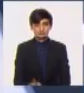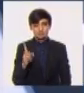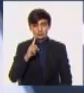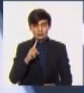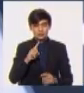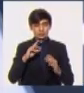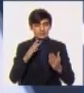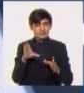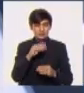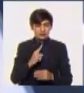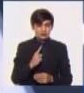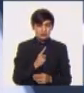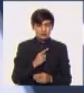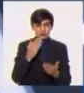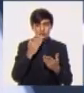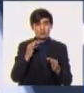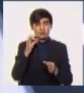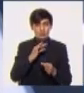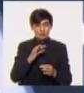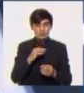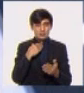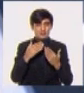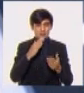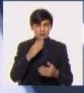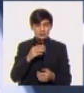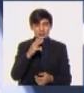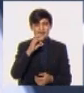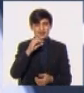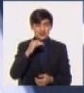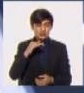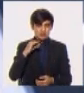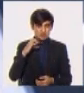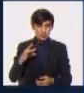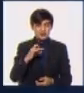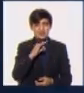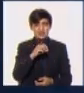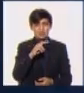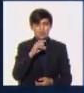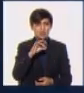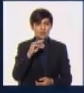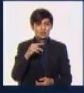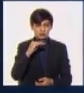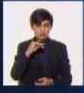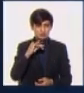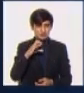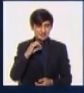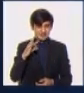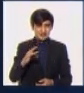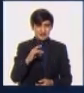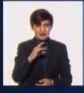Что все-таки ждет отечественную киноиндустрию? Поговорим об этом с режиссером и продюсером Сабитом Рахимбаевым. Добрый вечер,